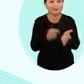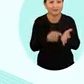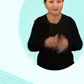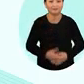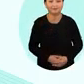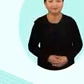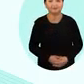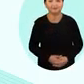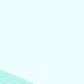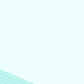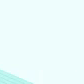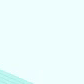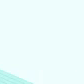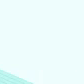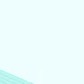хэрэгтэй.